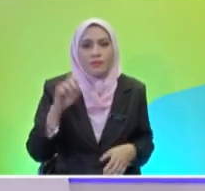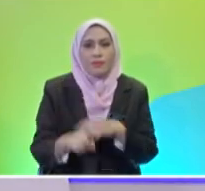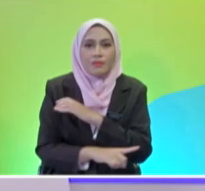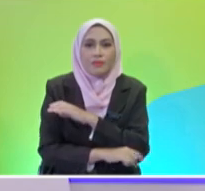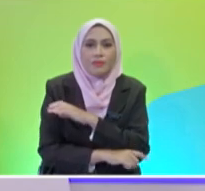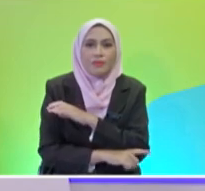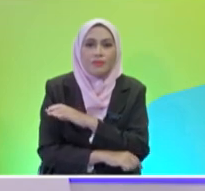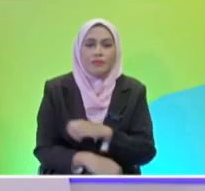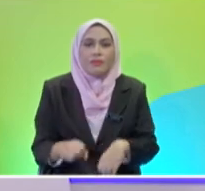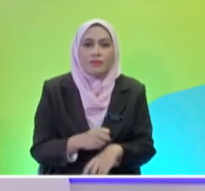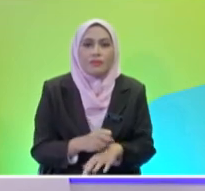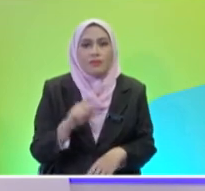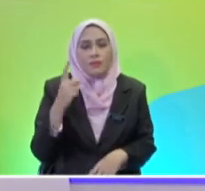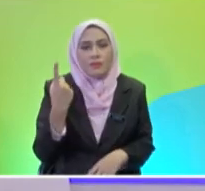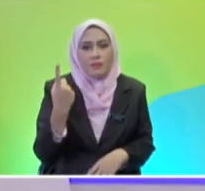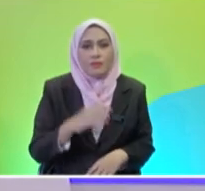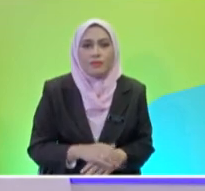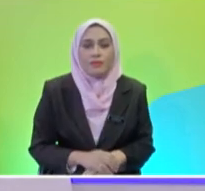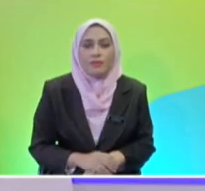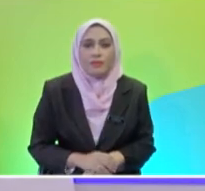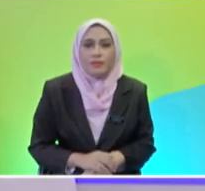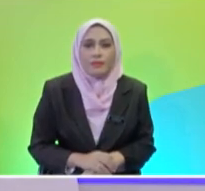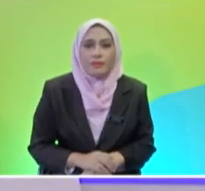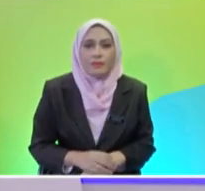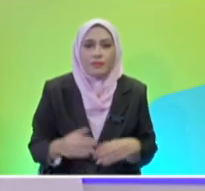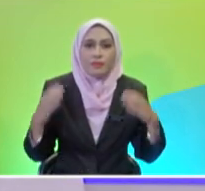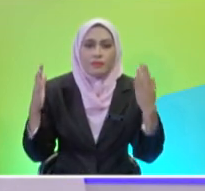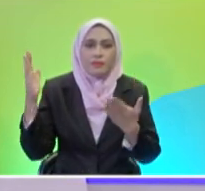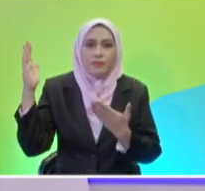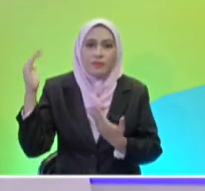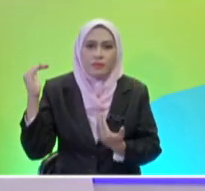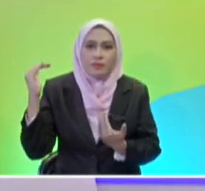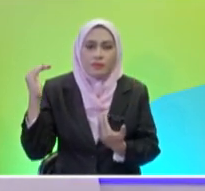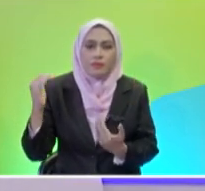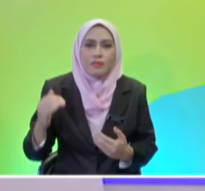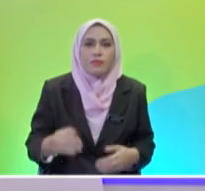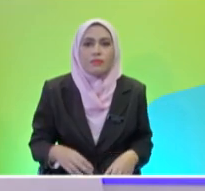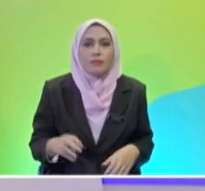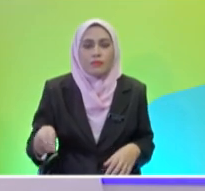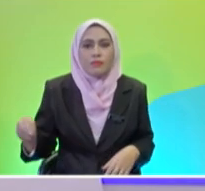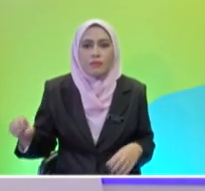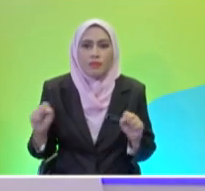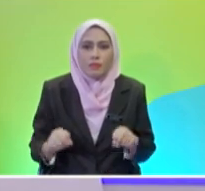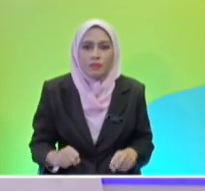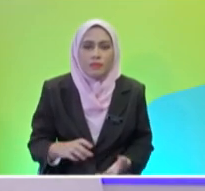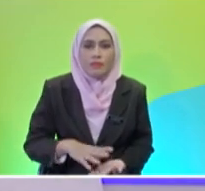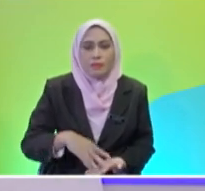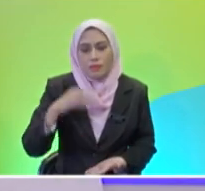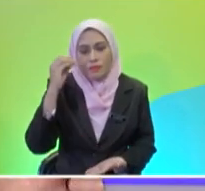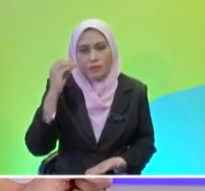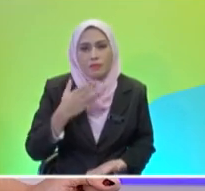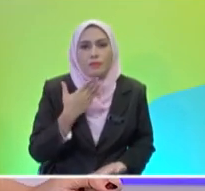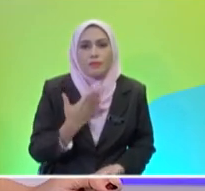sahaja. Okey. Okey. Jadi saya cikgu harap anak-anak murid cikgu dapat belajar dengan baik apa yang telah